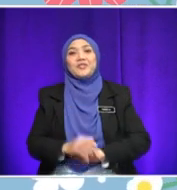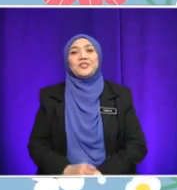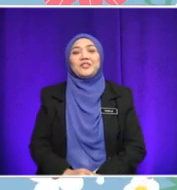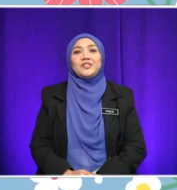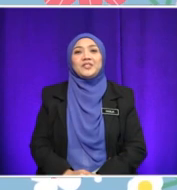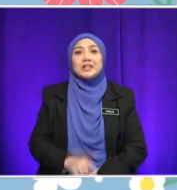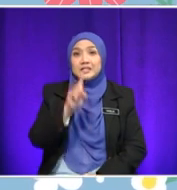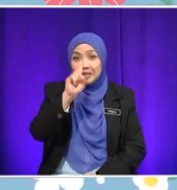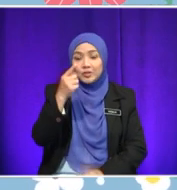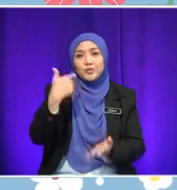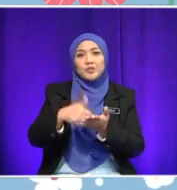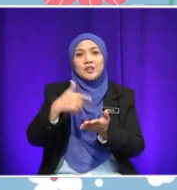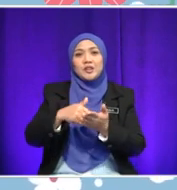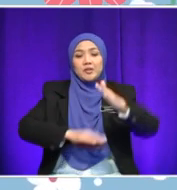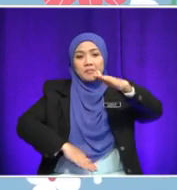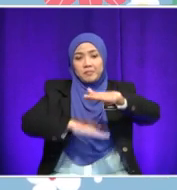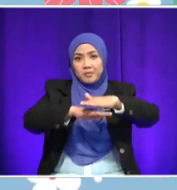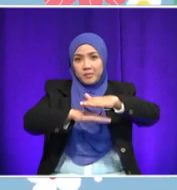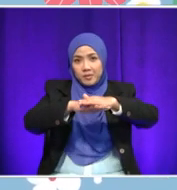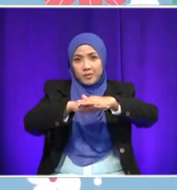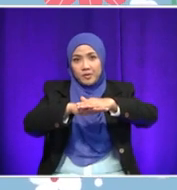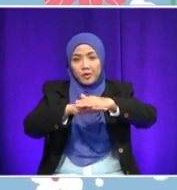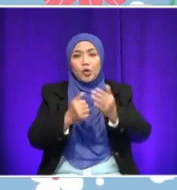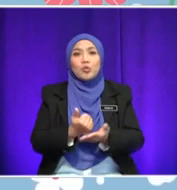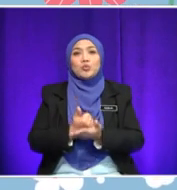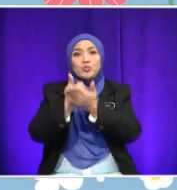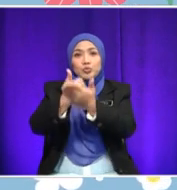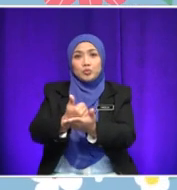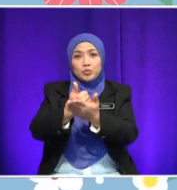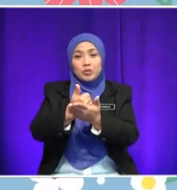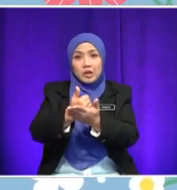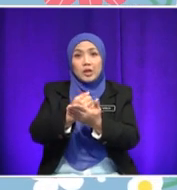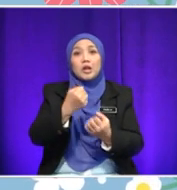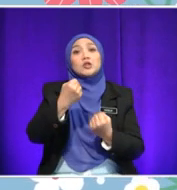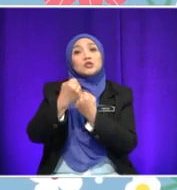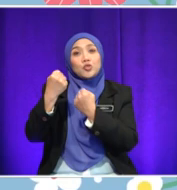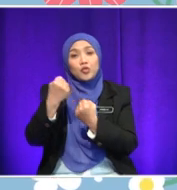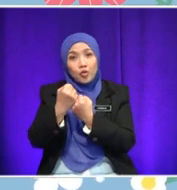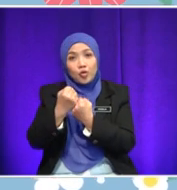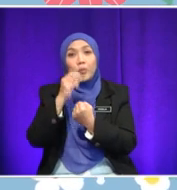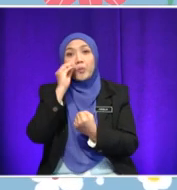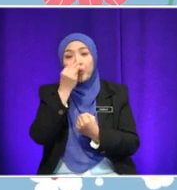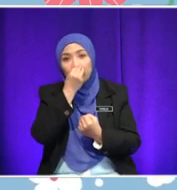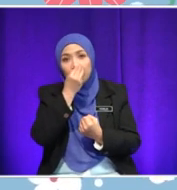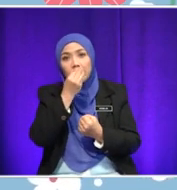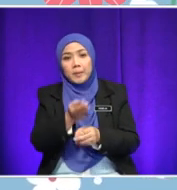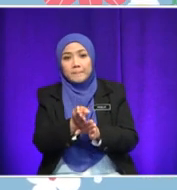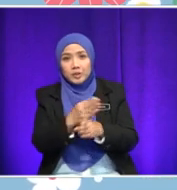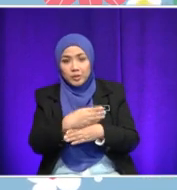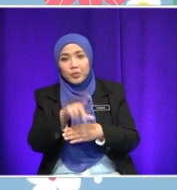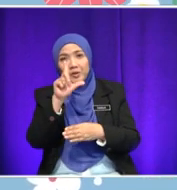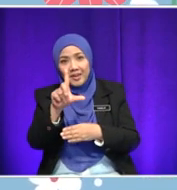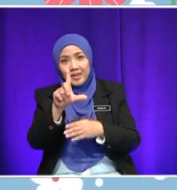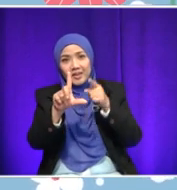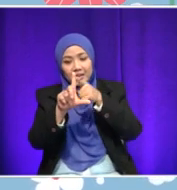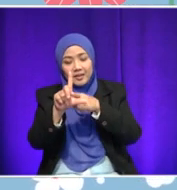lagi di bagian bawah untuk menyokong dia bentuk l macam tuh bagian bawah sini saya cari